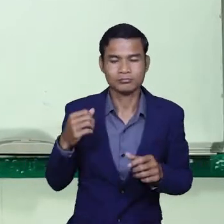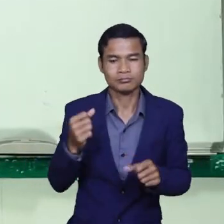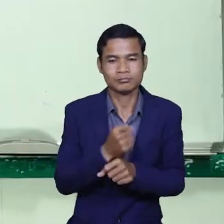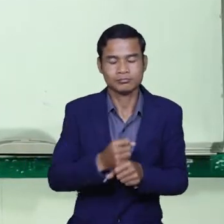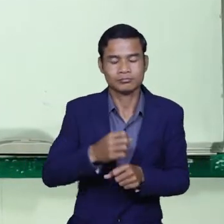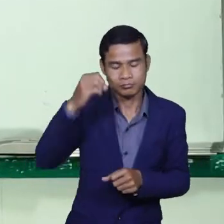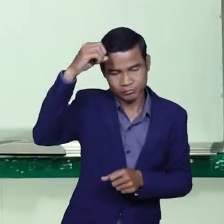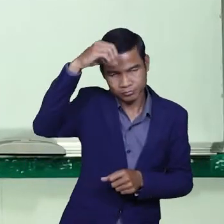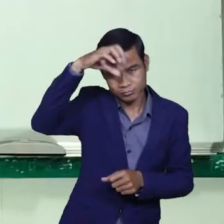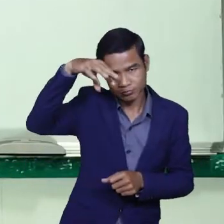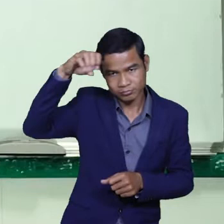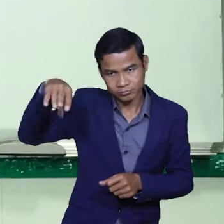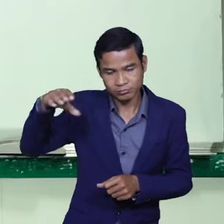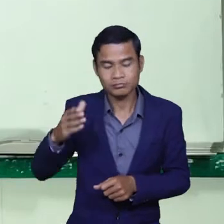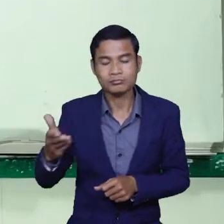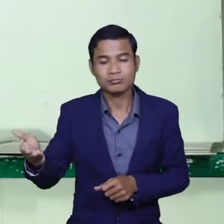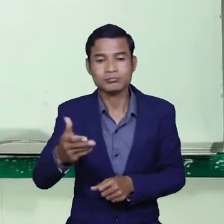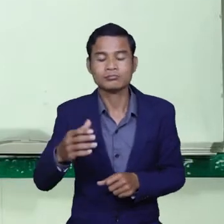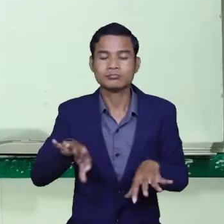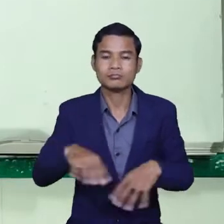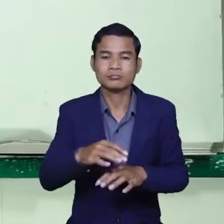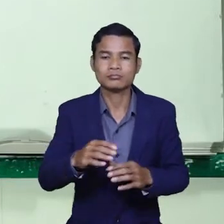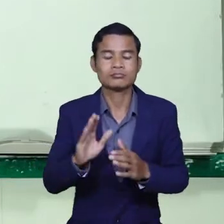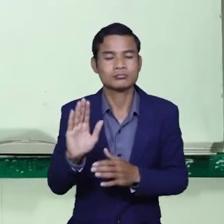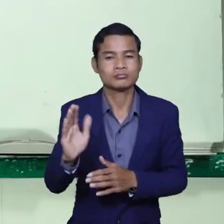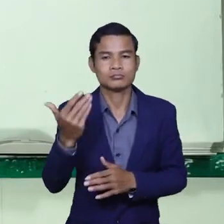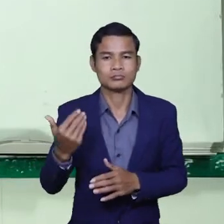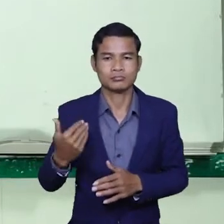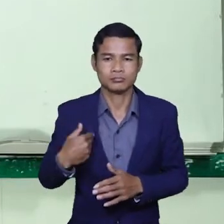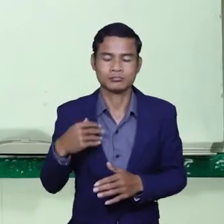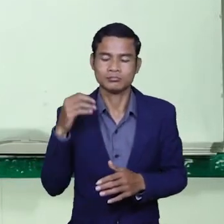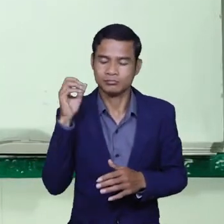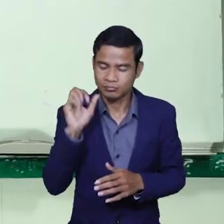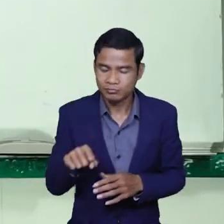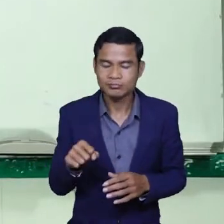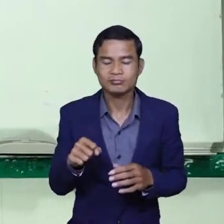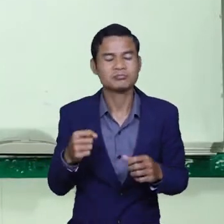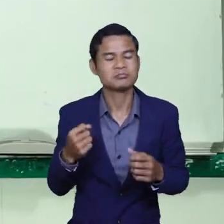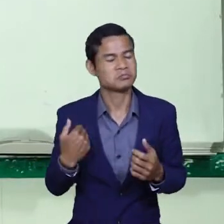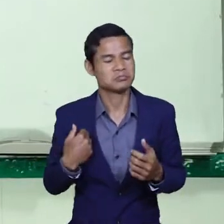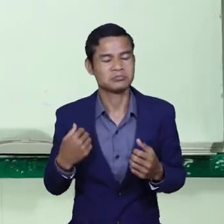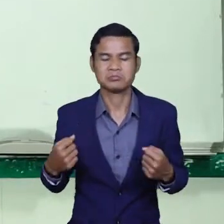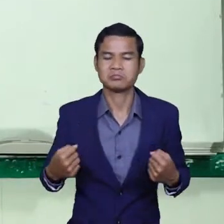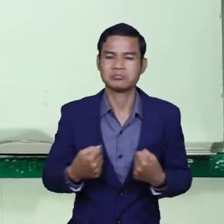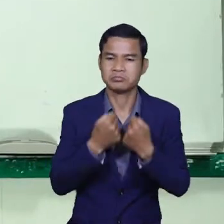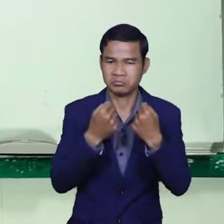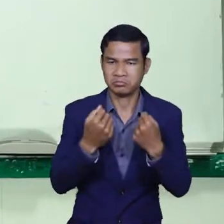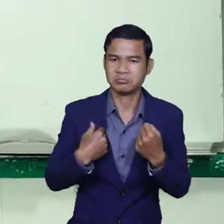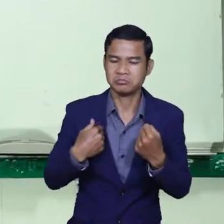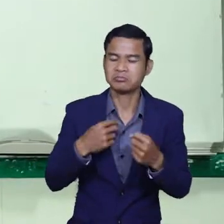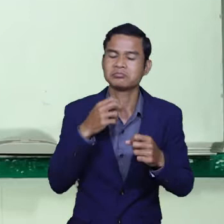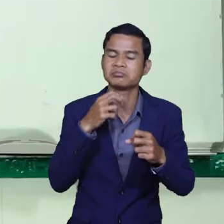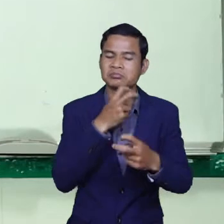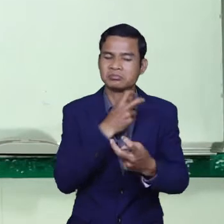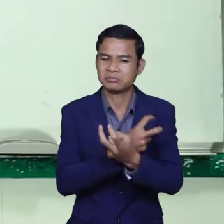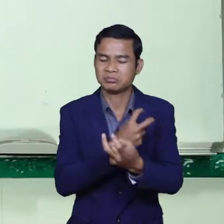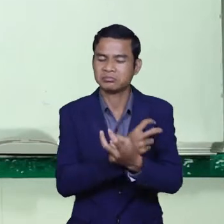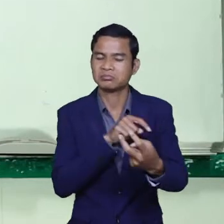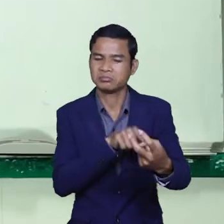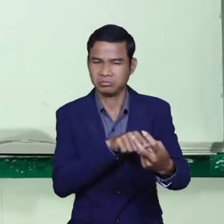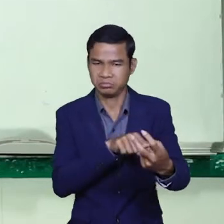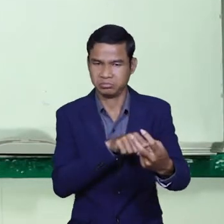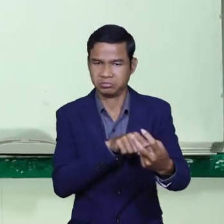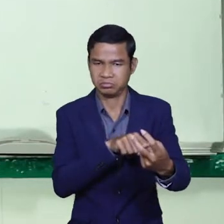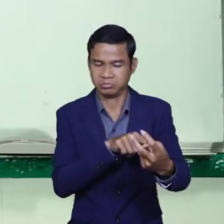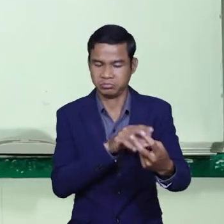ថ្ងៃហ្នឹងណាកូនចាសកម្មភាពខ្លះចាក៏អាចបង្កឲ្យមានចាគ្រោះថ្នាក់ដល់ឆ្អឹងចា